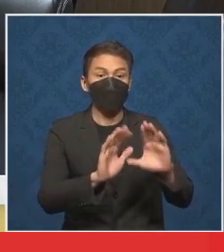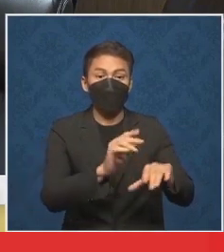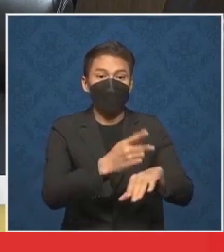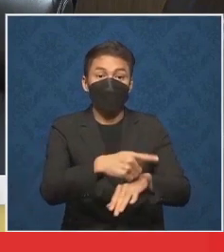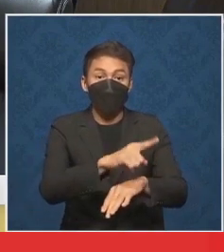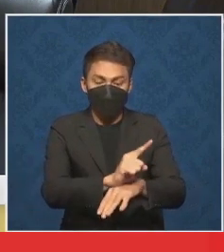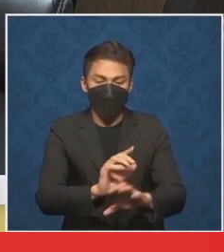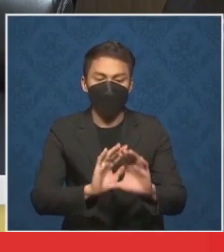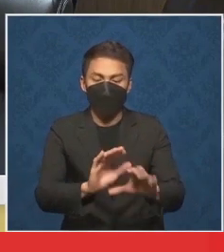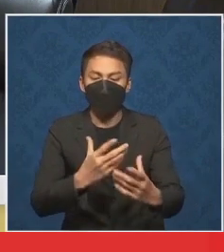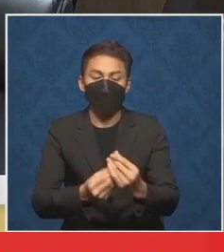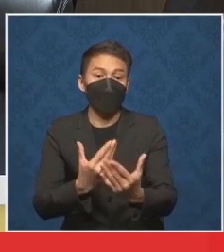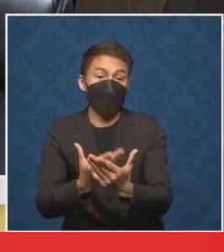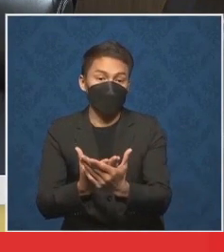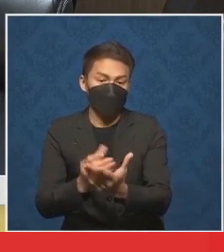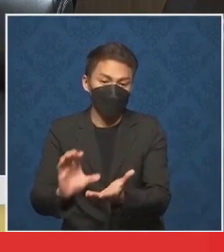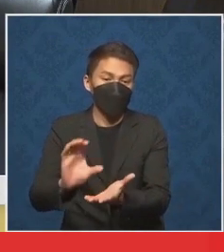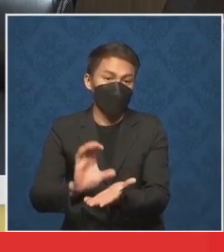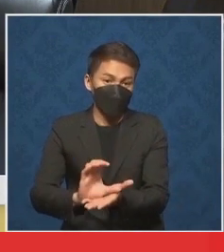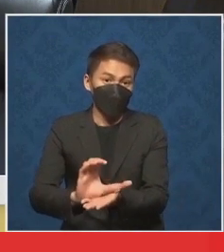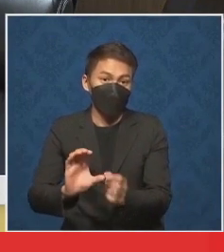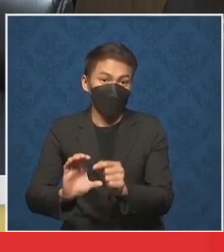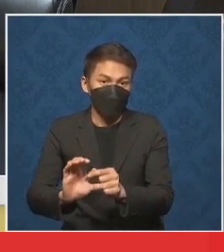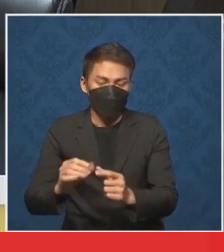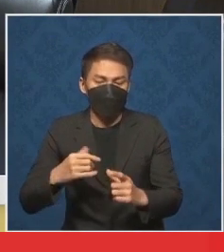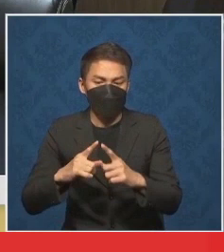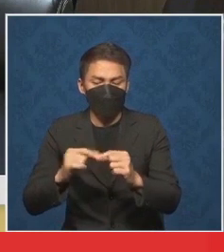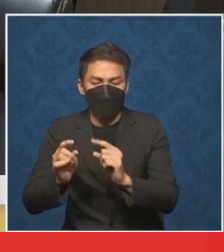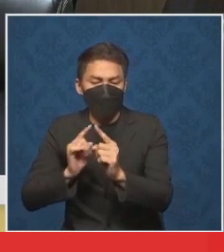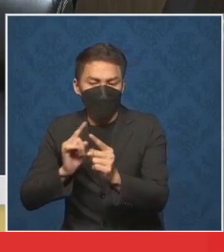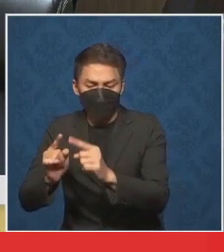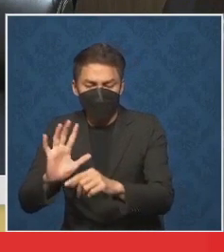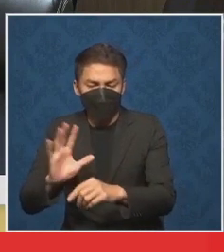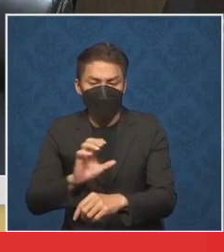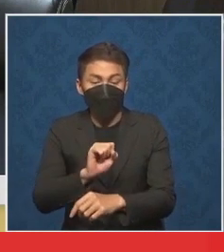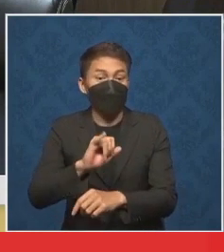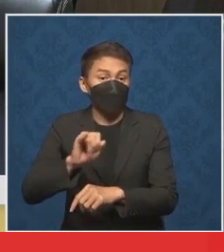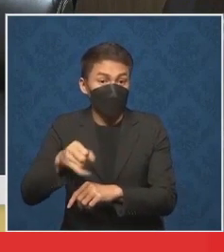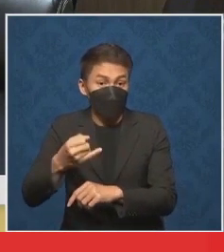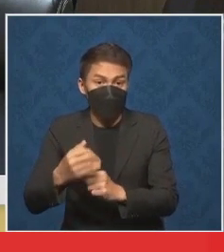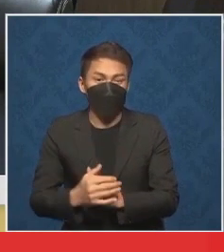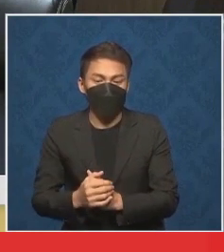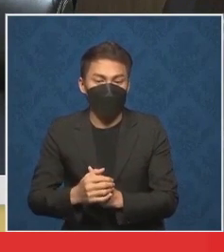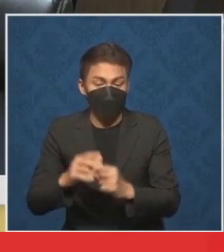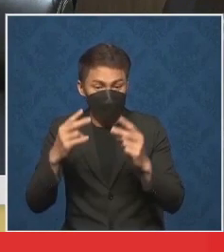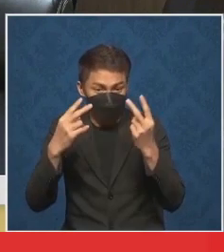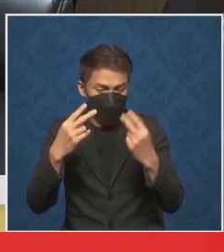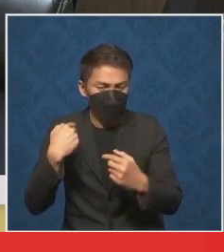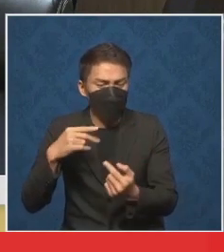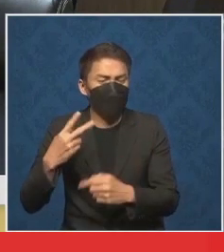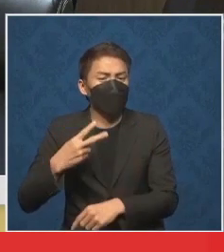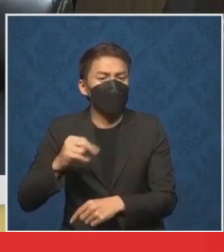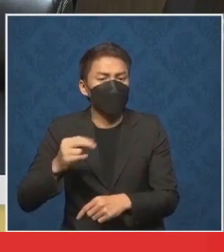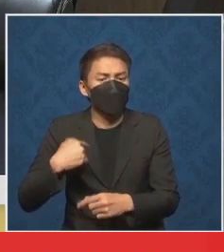เรื่องงบประมาณนะครับไม่ต้องพูดถึงสจไม่ต้องพูดถึงนายกอบต.เทศบา